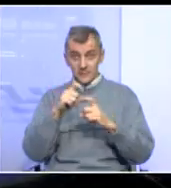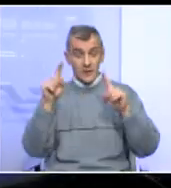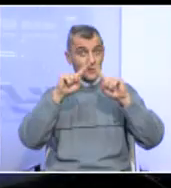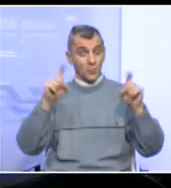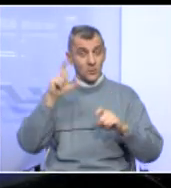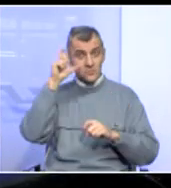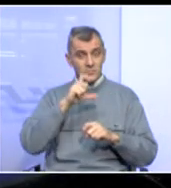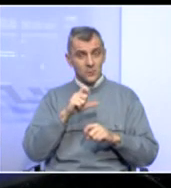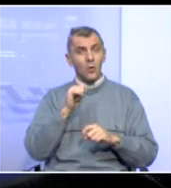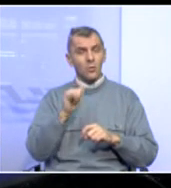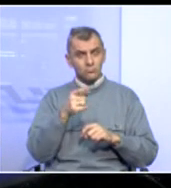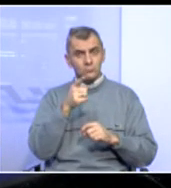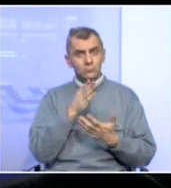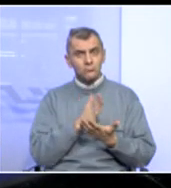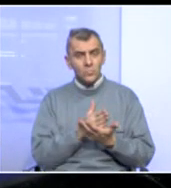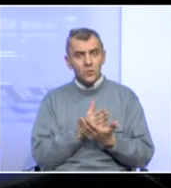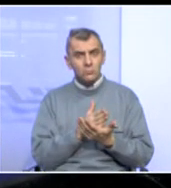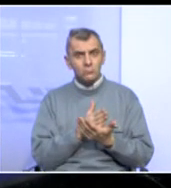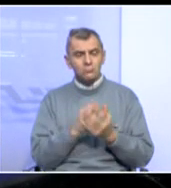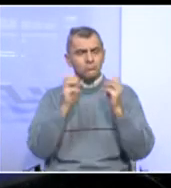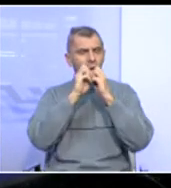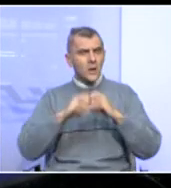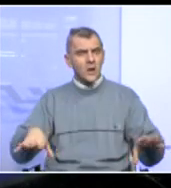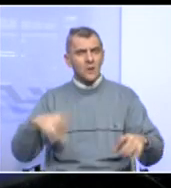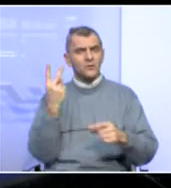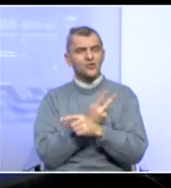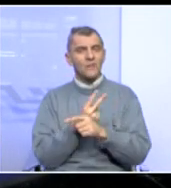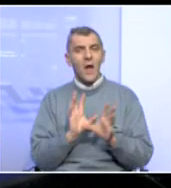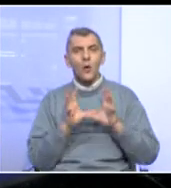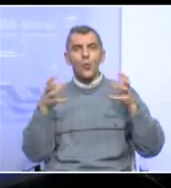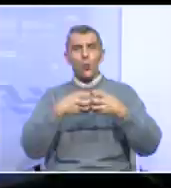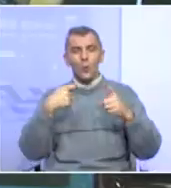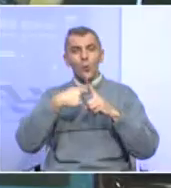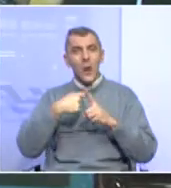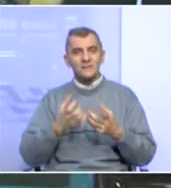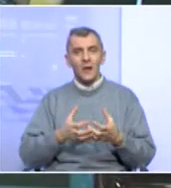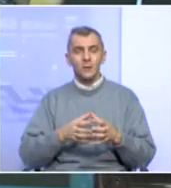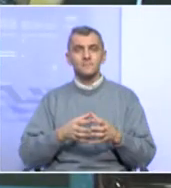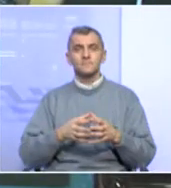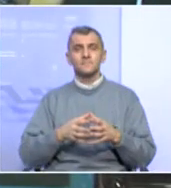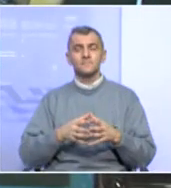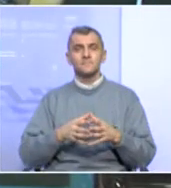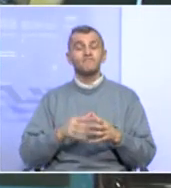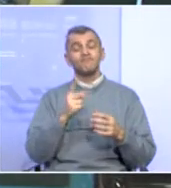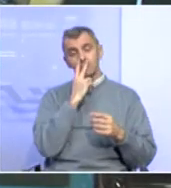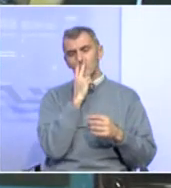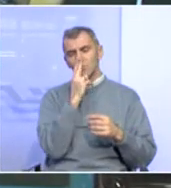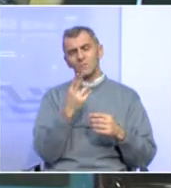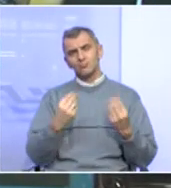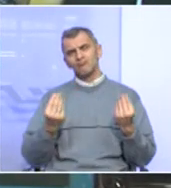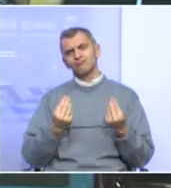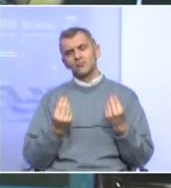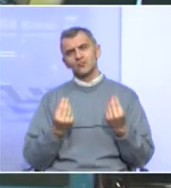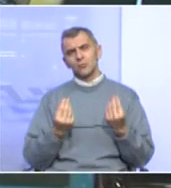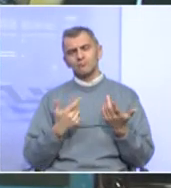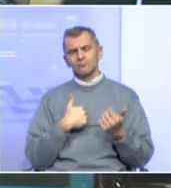hoće li to a priori značiti i raspad državne koalicije, dakle raspad šestorke? Vidite nešto, evo sportskim